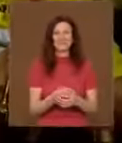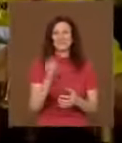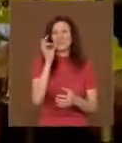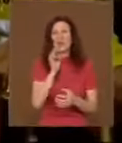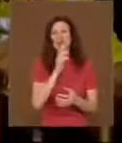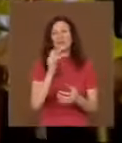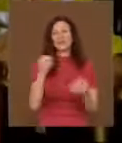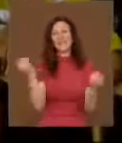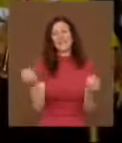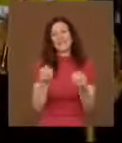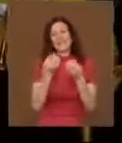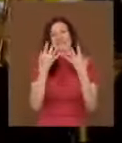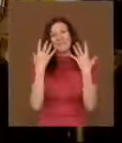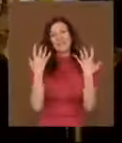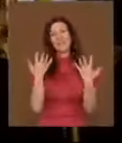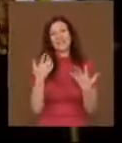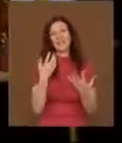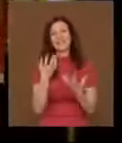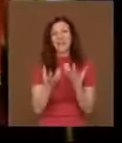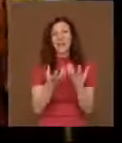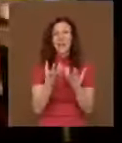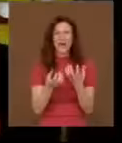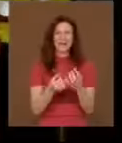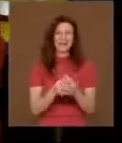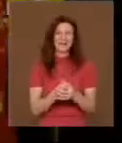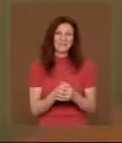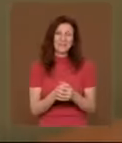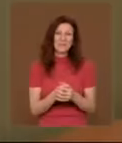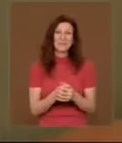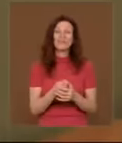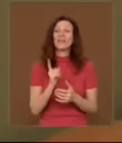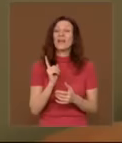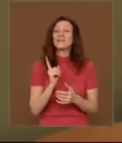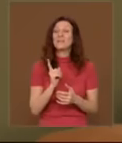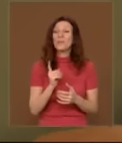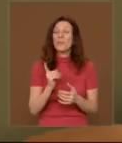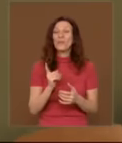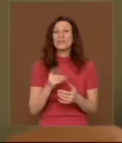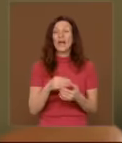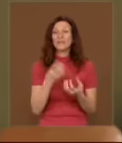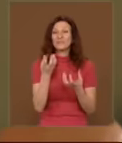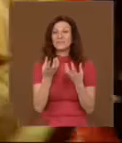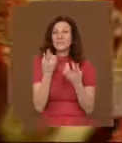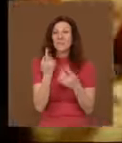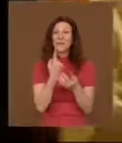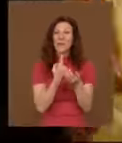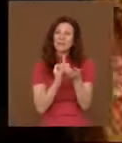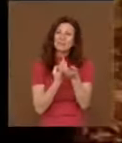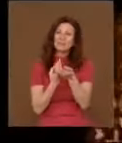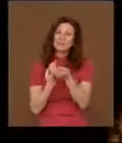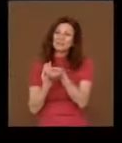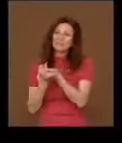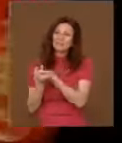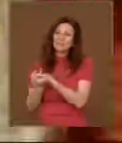благодатната светлина на благодатния огън, за да може с запалените лампади,